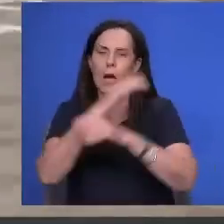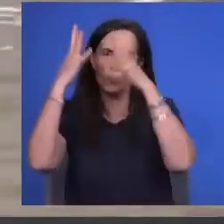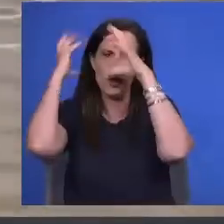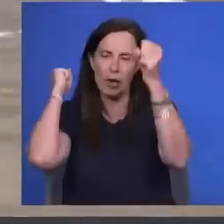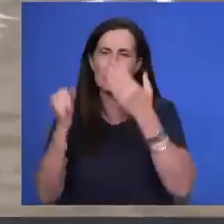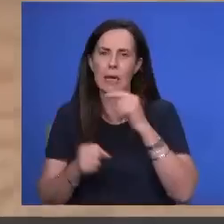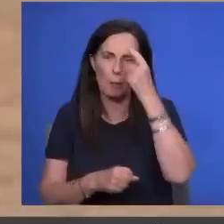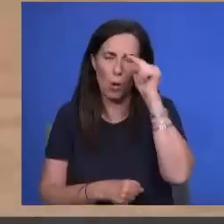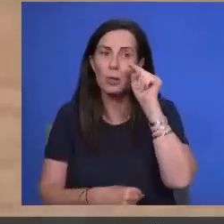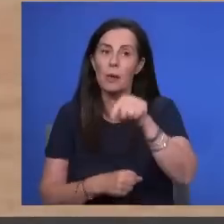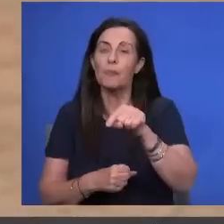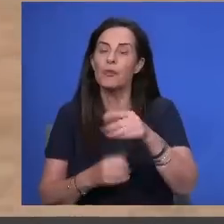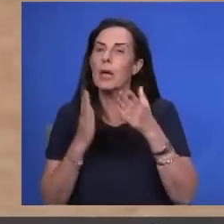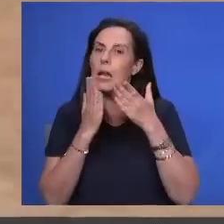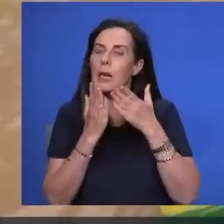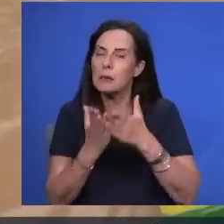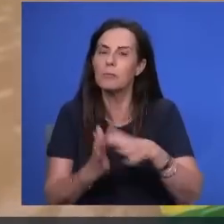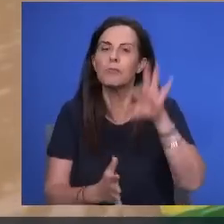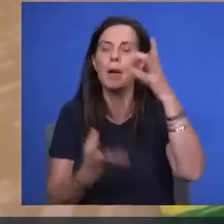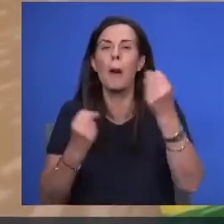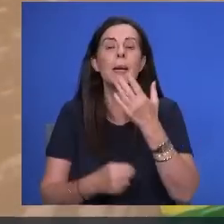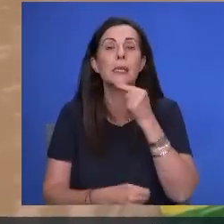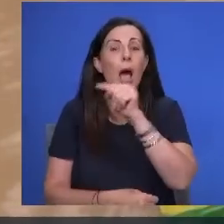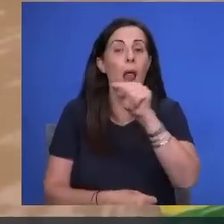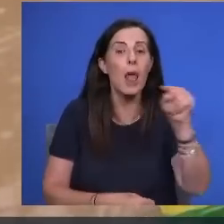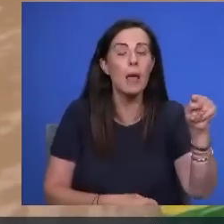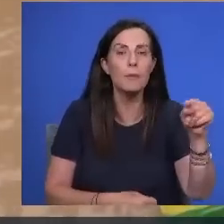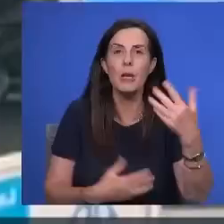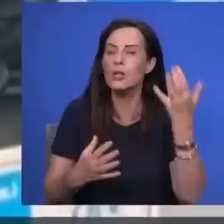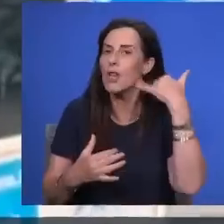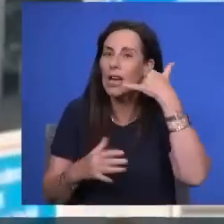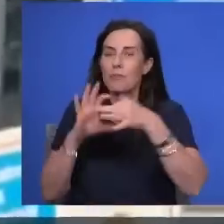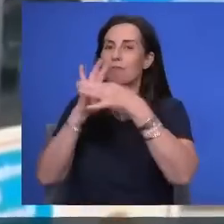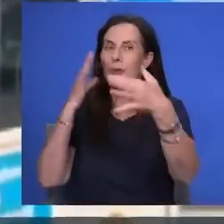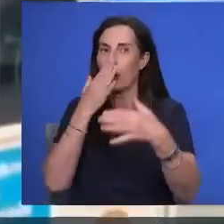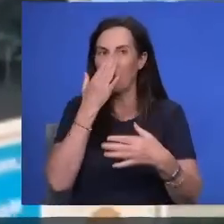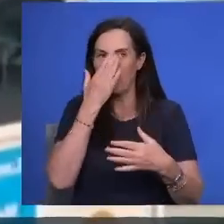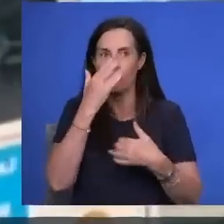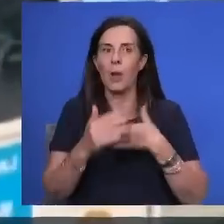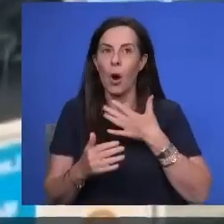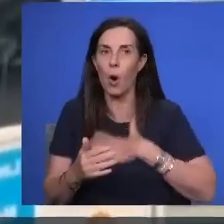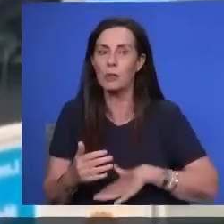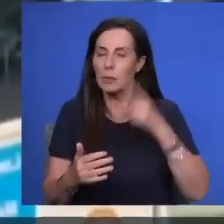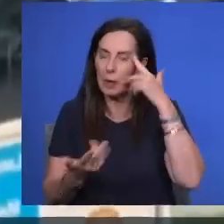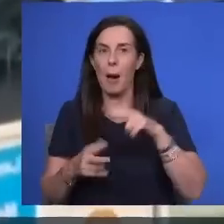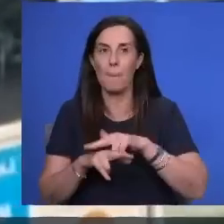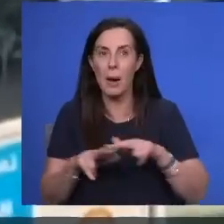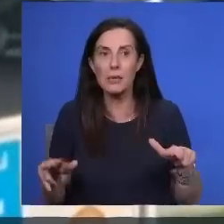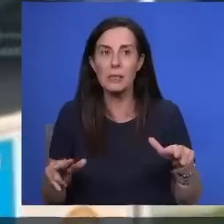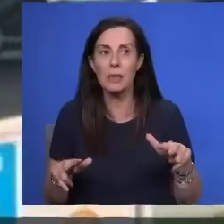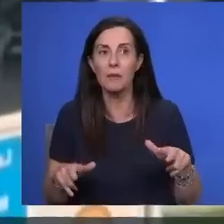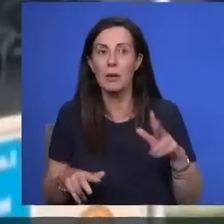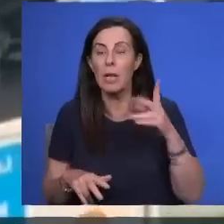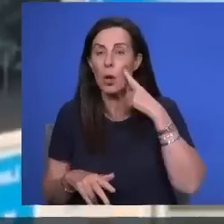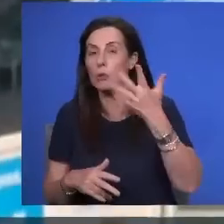בהודו, כדי לסייע באיתור מאות הישראלים מנותקי הקשר. השאיפה היא כמובן לעמוד את המצב, לראות האם יש נפגעים